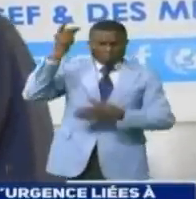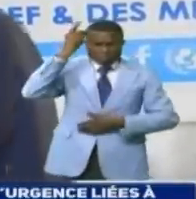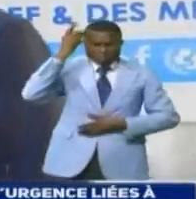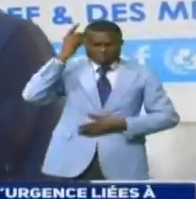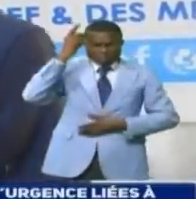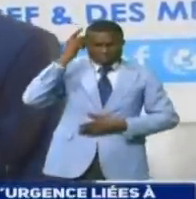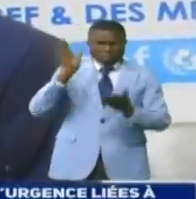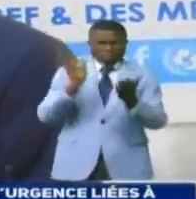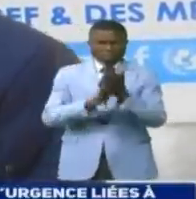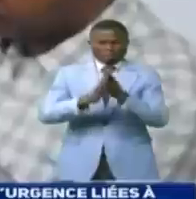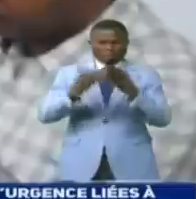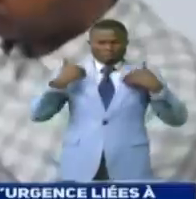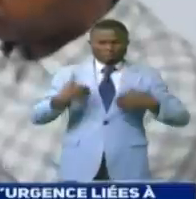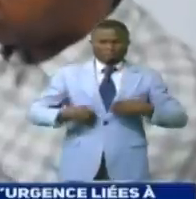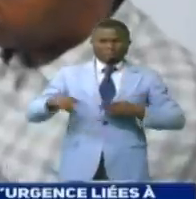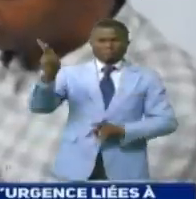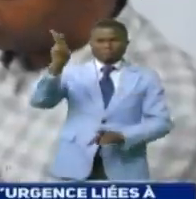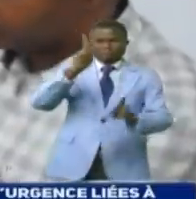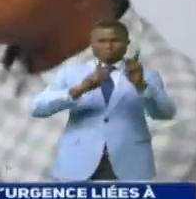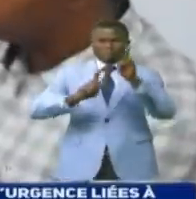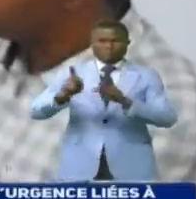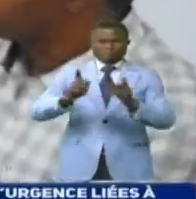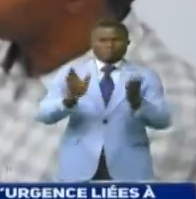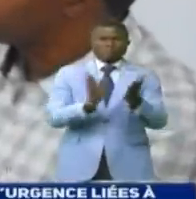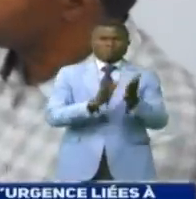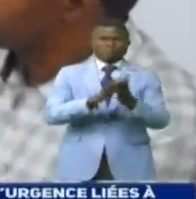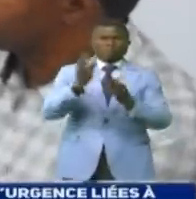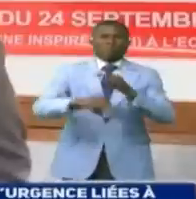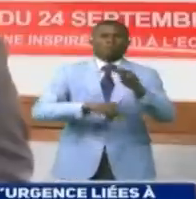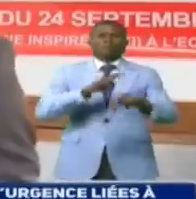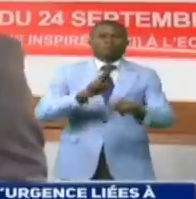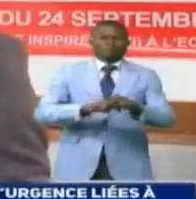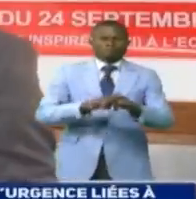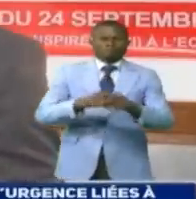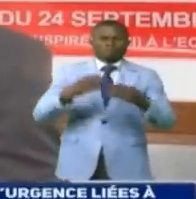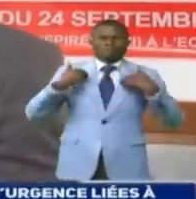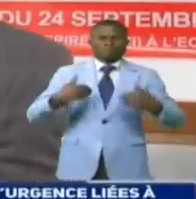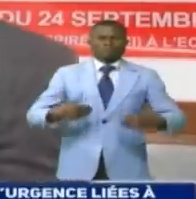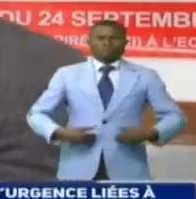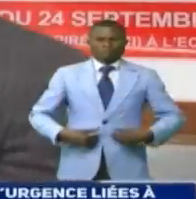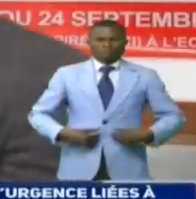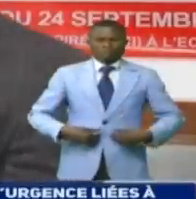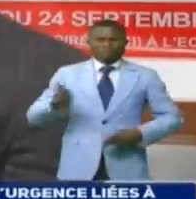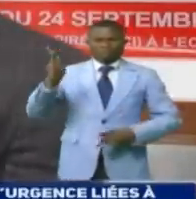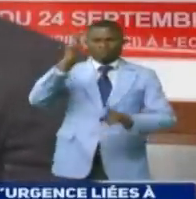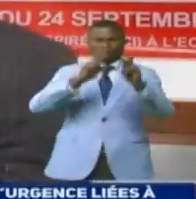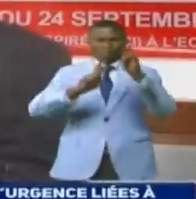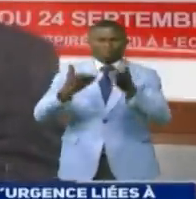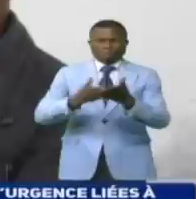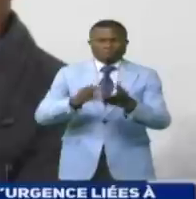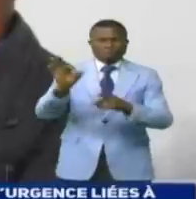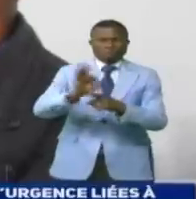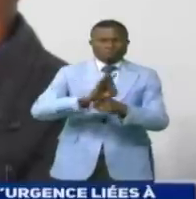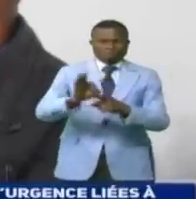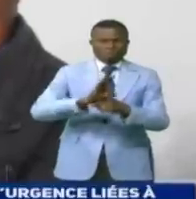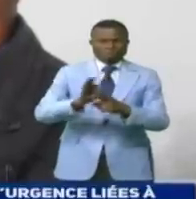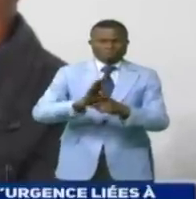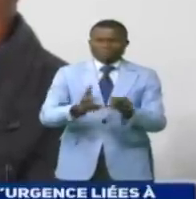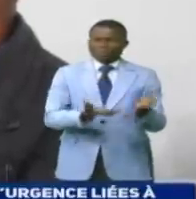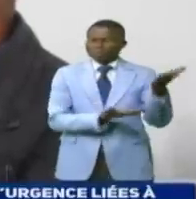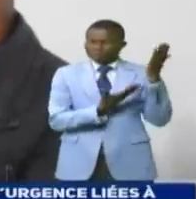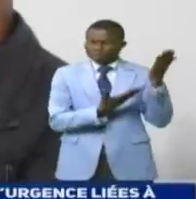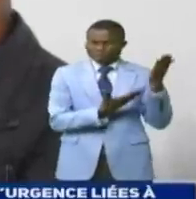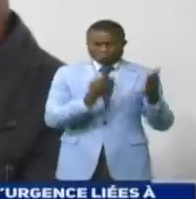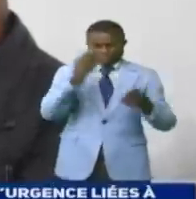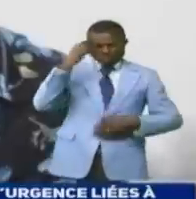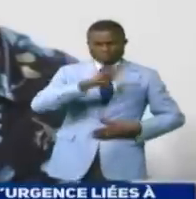son école de santé publique et l'Institut national de santé publique. Cette formation est cruciale pour